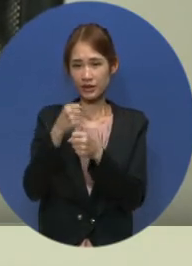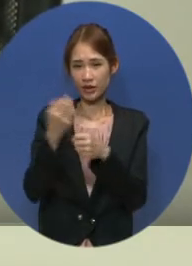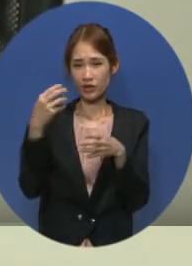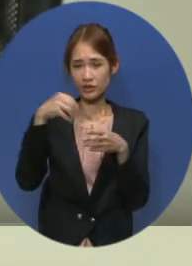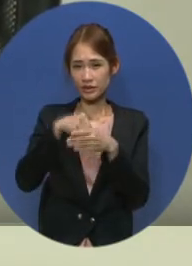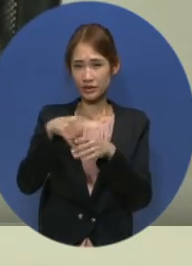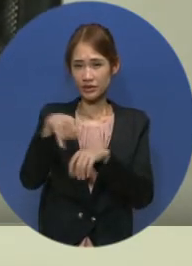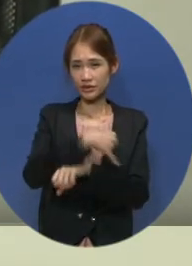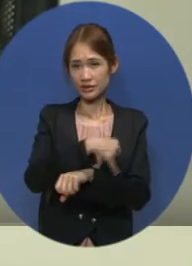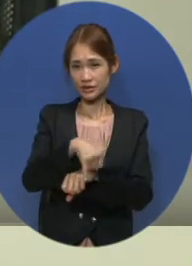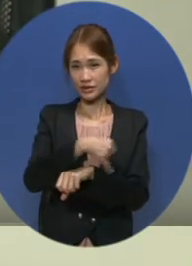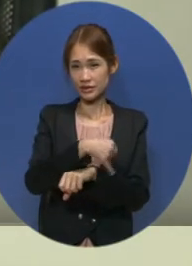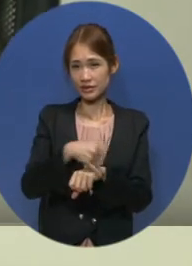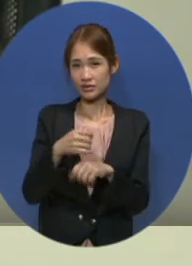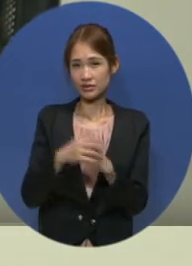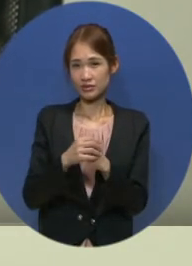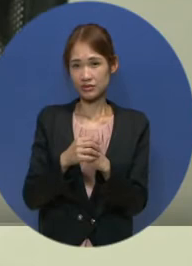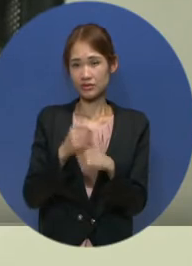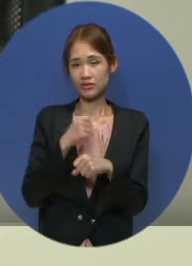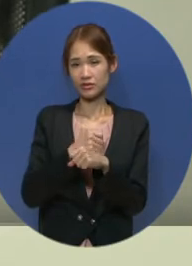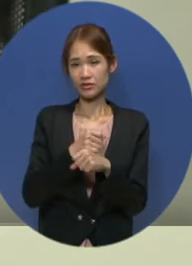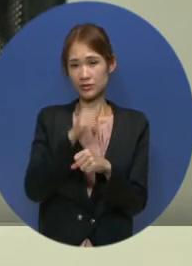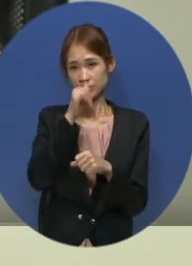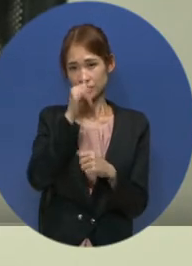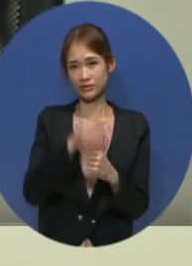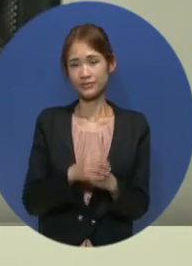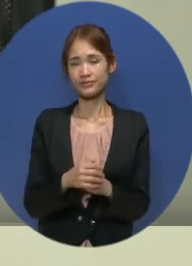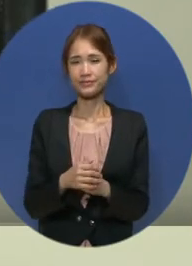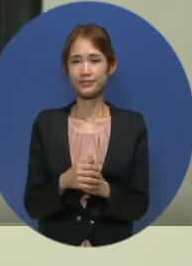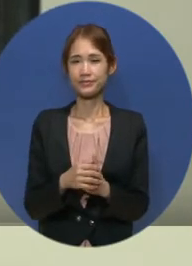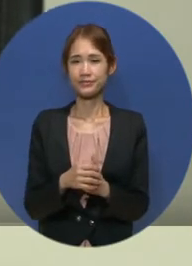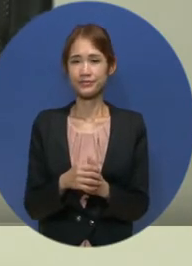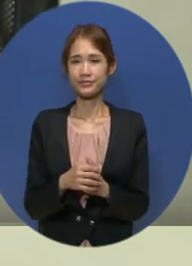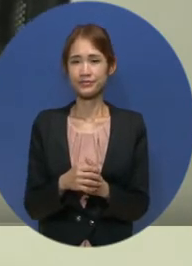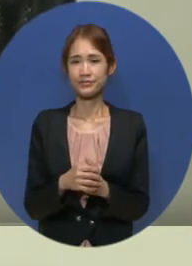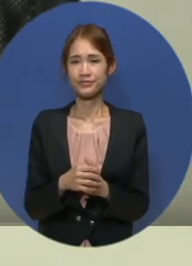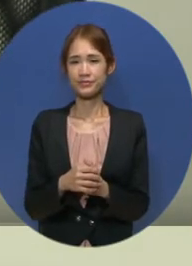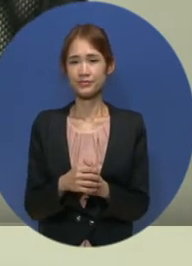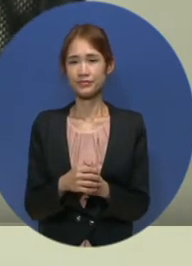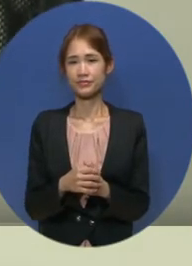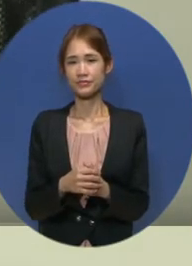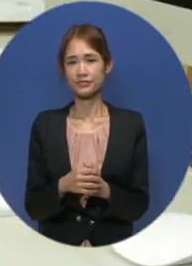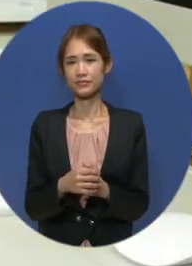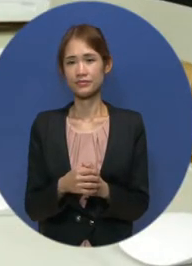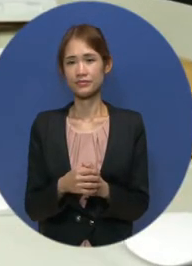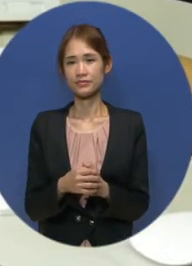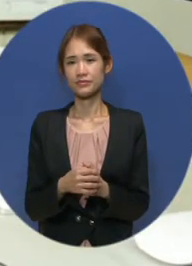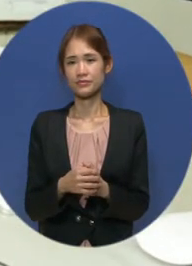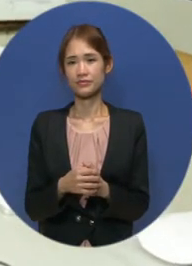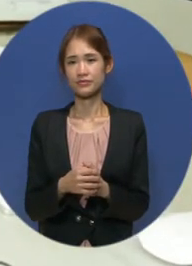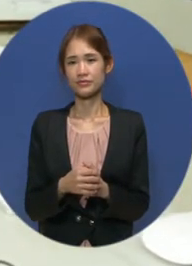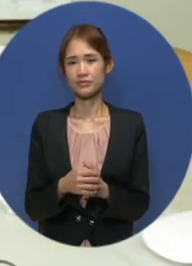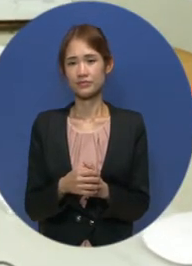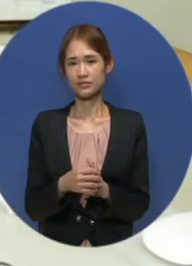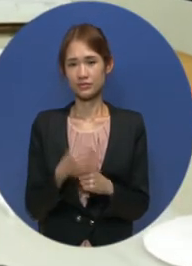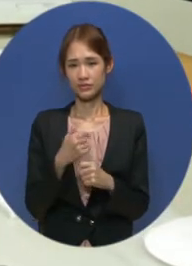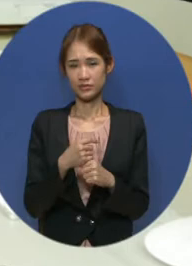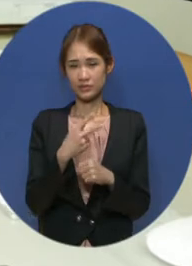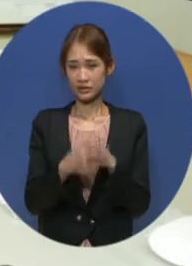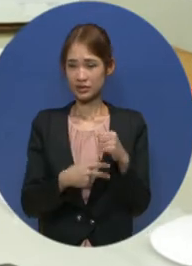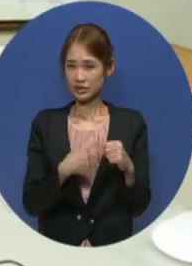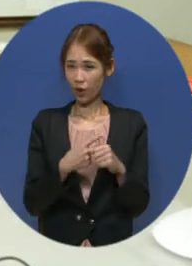들어가는 디자인, 그 제품 디자인을 하기도 하고요. 네, 그런 쪽으로 디자인을 하고 있습니다. 여기서 그래도 2년 동안